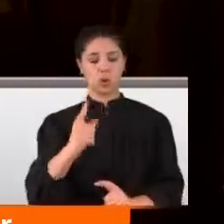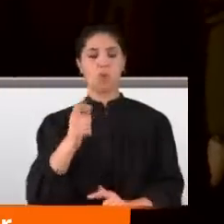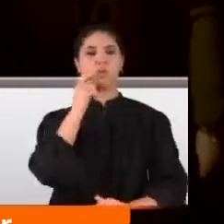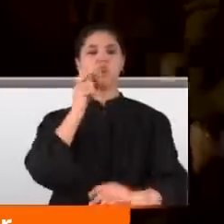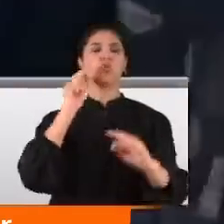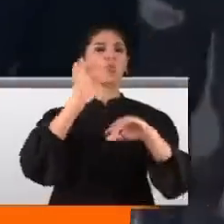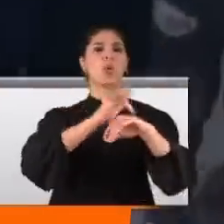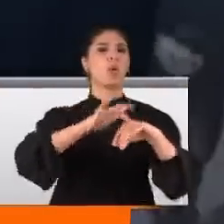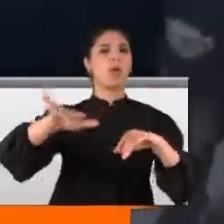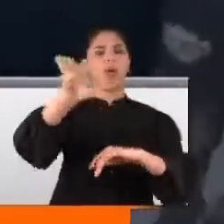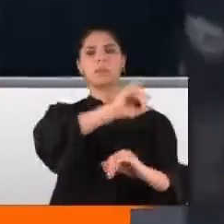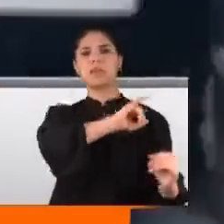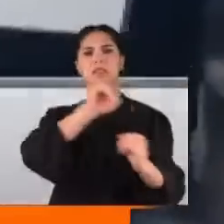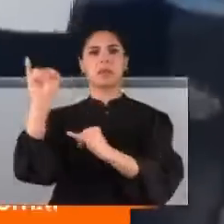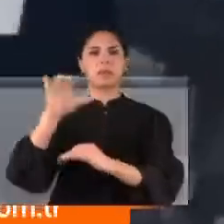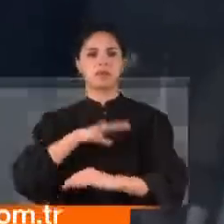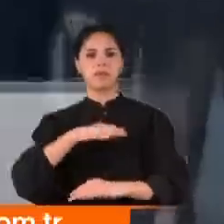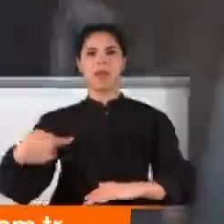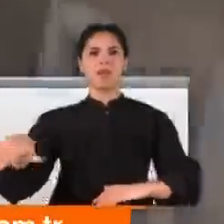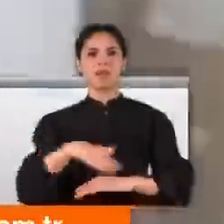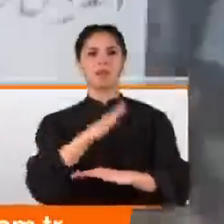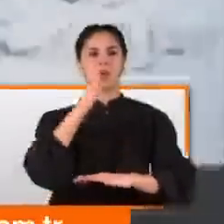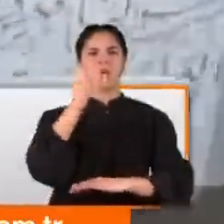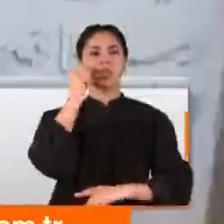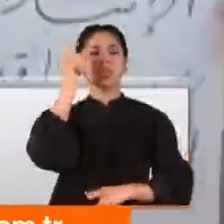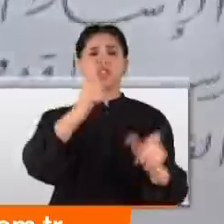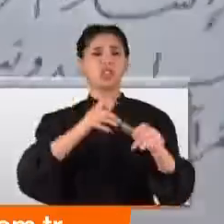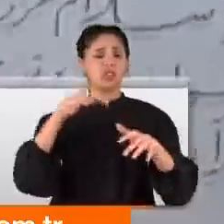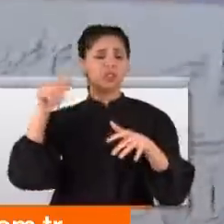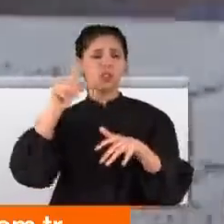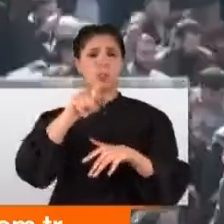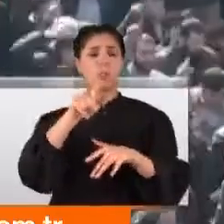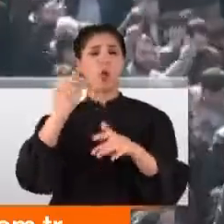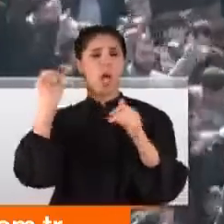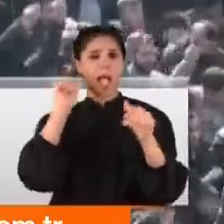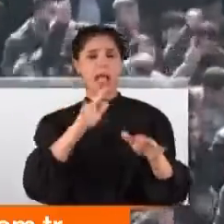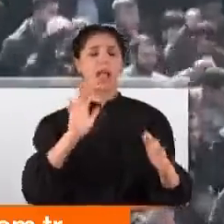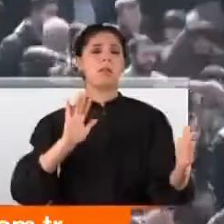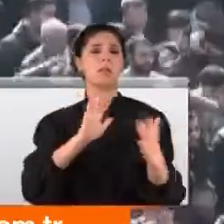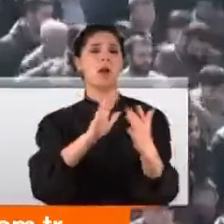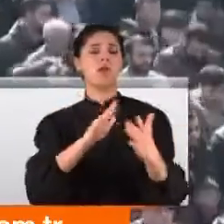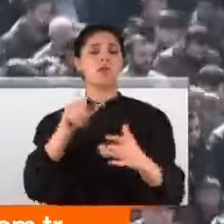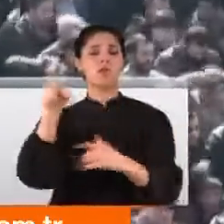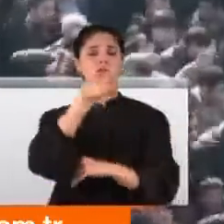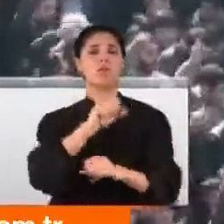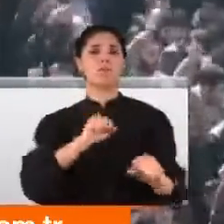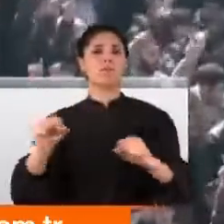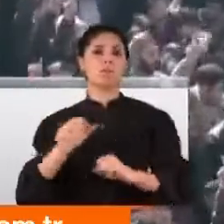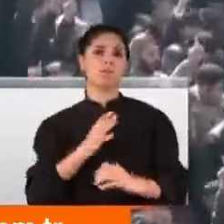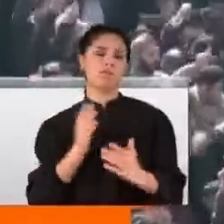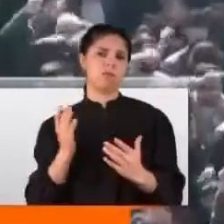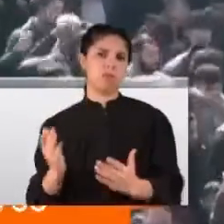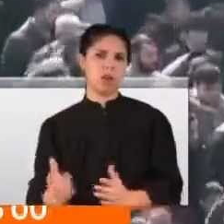Müslüman ülkelerden büyük tepki geldi. Sokağa inen milyonlarca Müslüman bu ırkçı eylemi protesto etti.